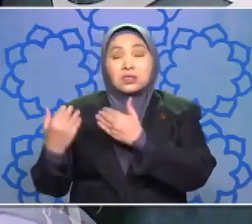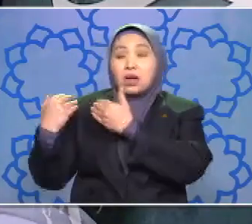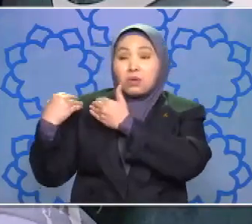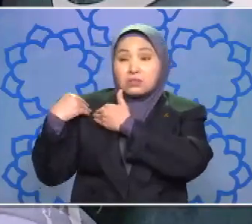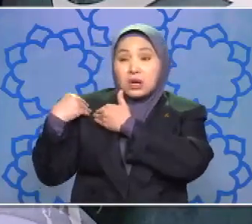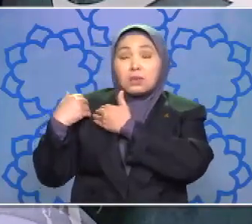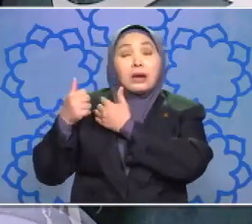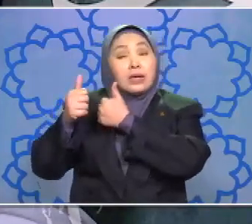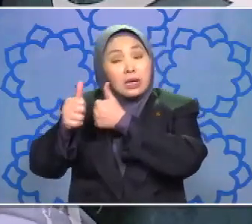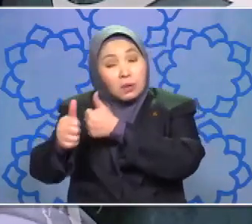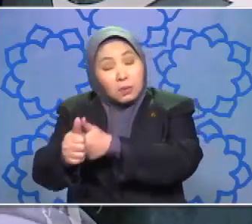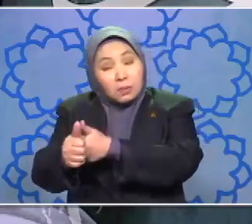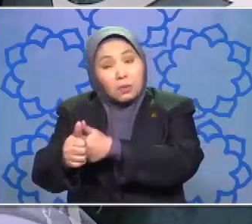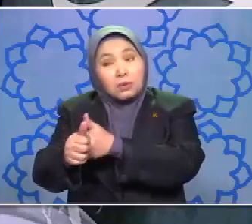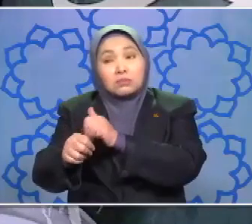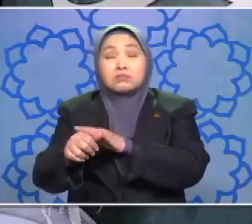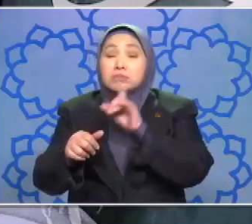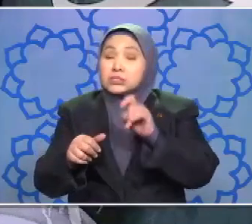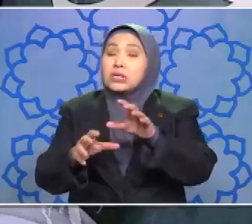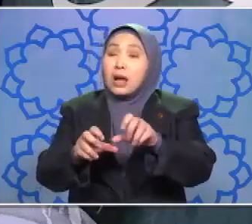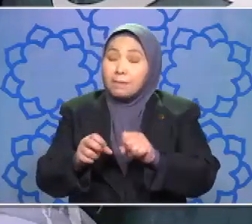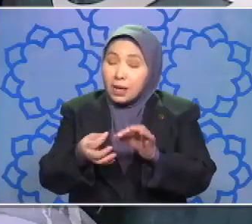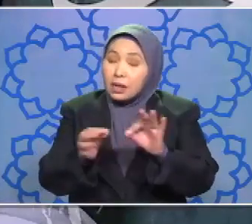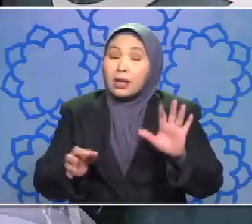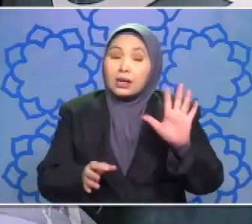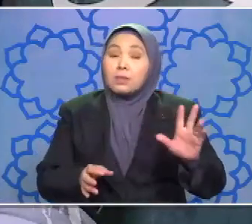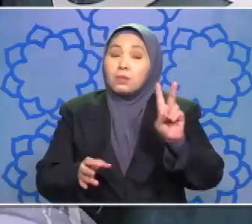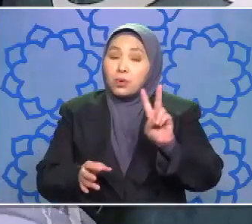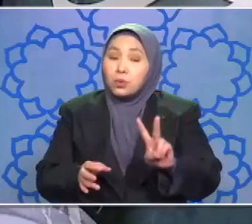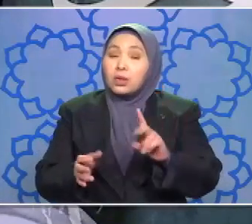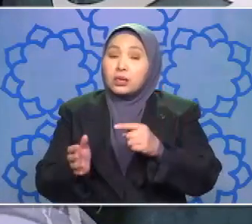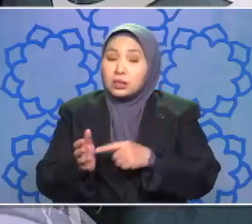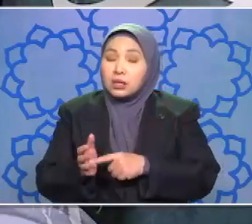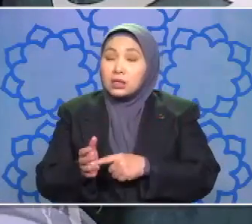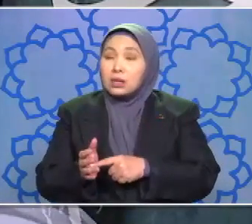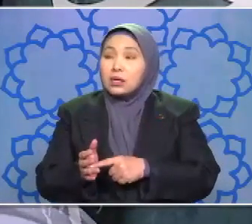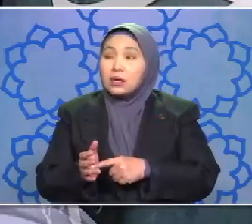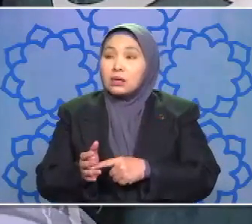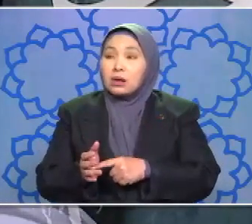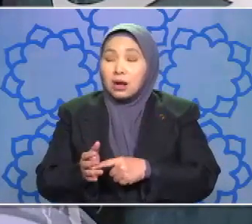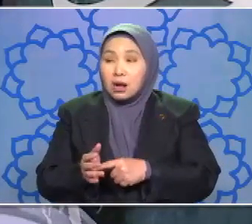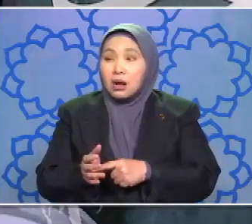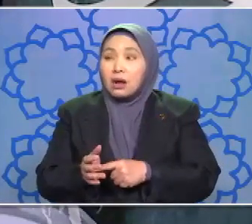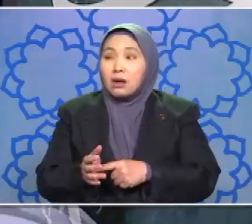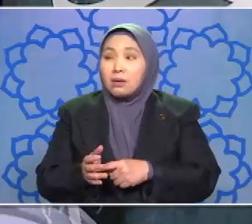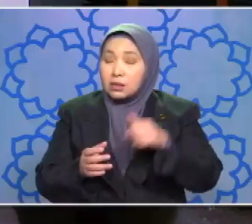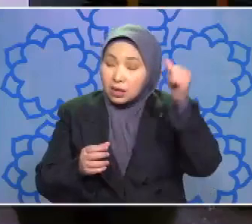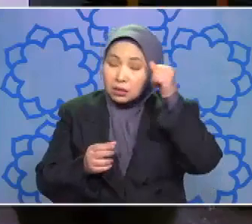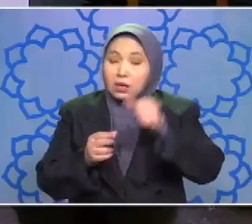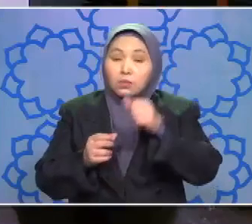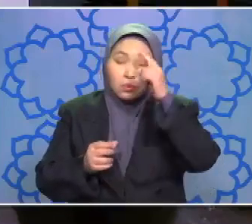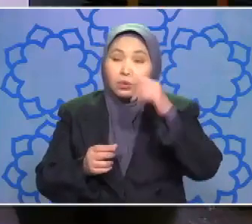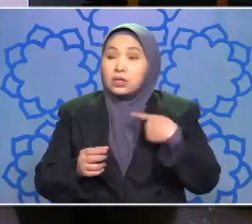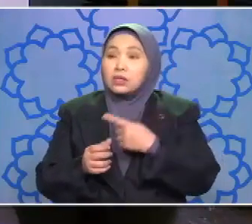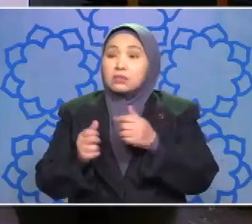Yang diikuti pun, yang banyak follower pun kena ambil ayat 52 ni. Betul. Afaghairallahi tattaqun. Masya-Allah. Ingatan untuk kita lah sahaja